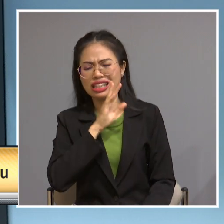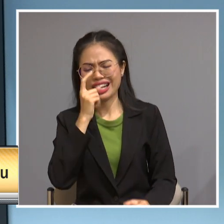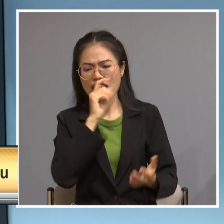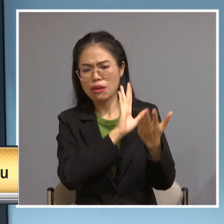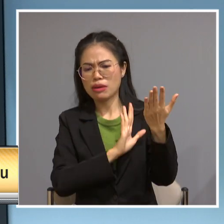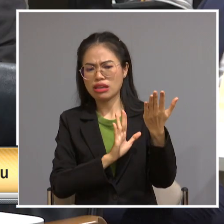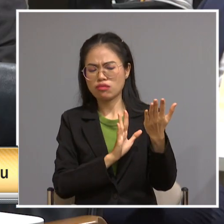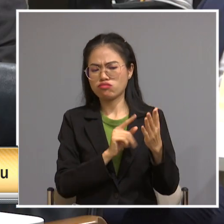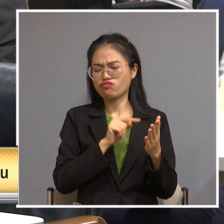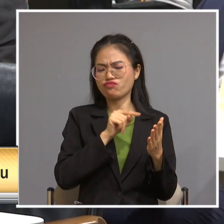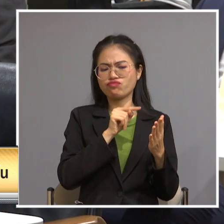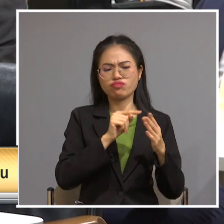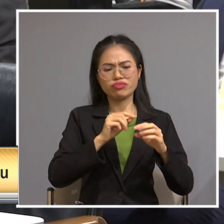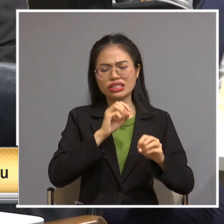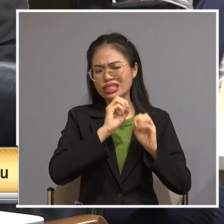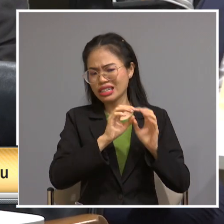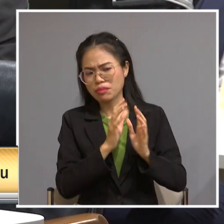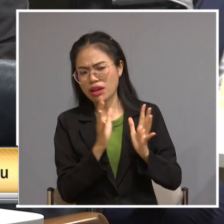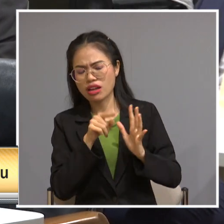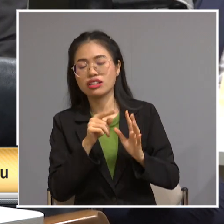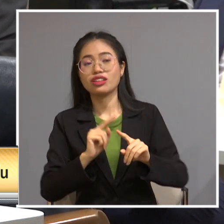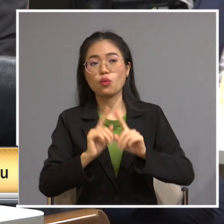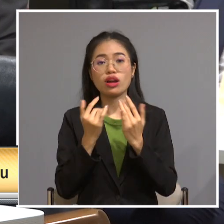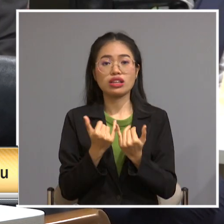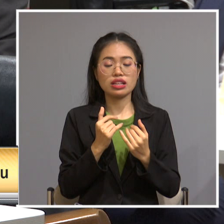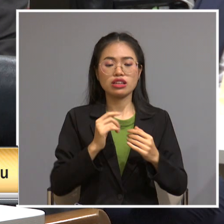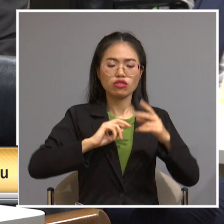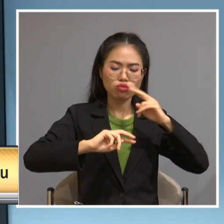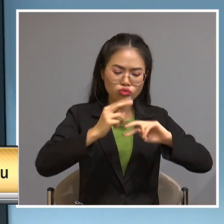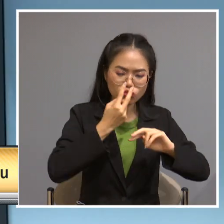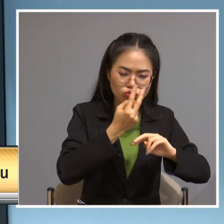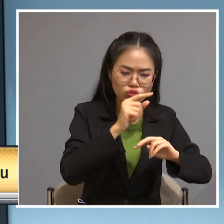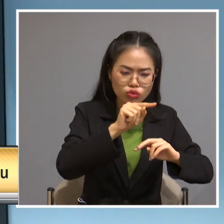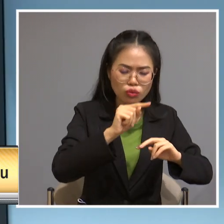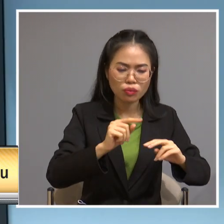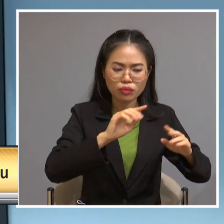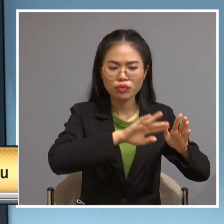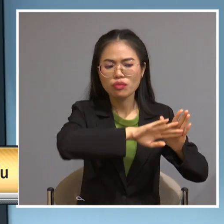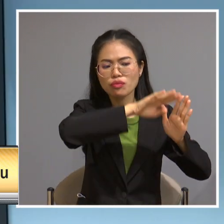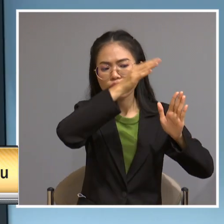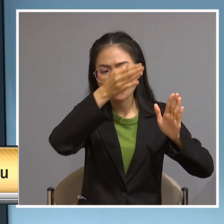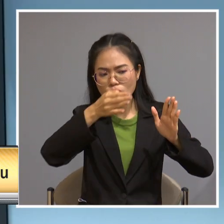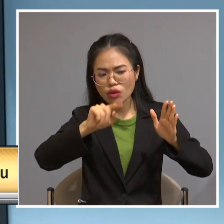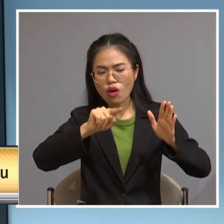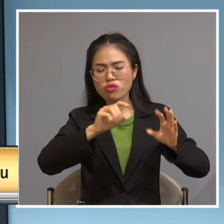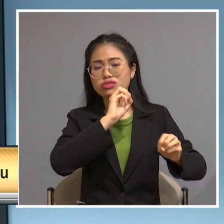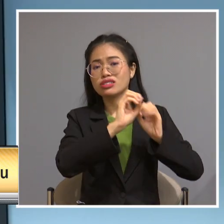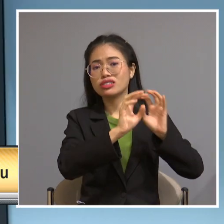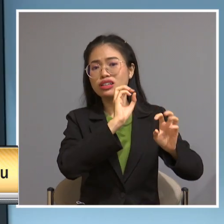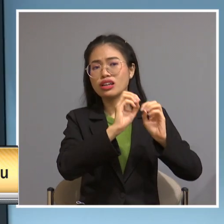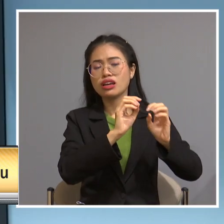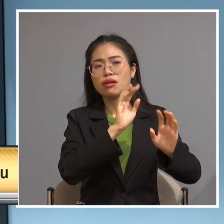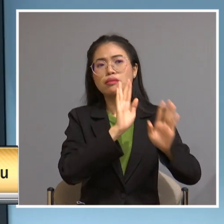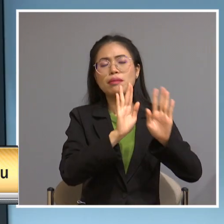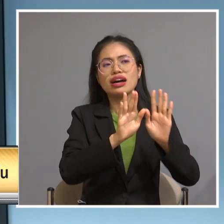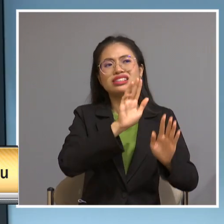ไม่ถูกต้องแต่จากที่เราสำรวจ เรามีกรองขยะอยู่2,000 กรอง เกิบ 3,